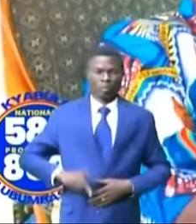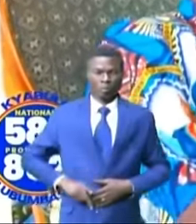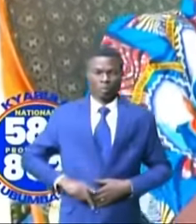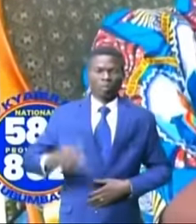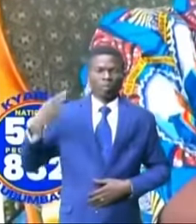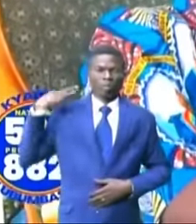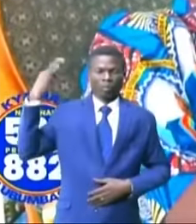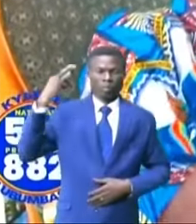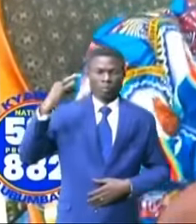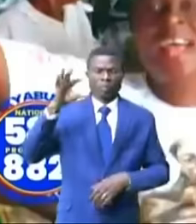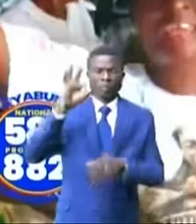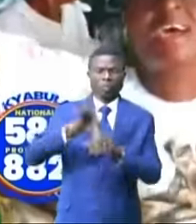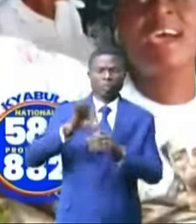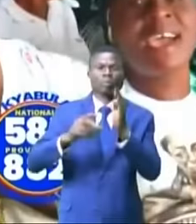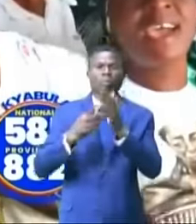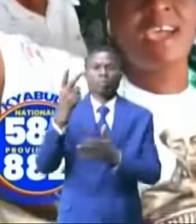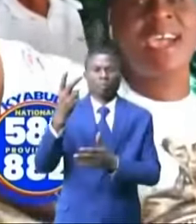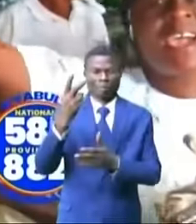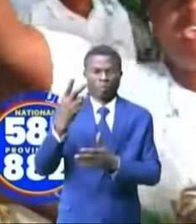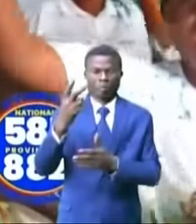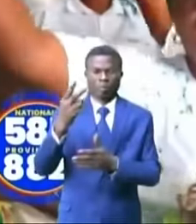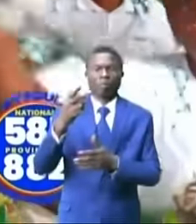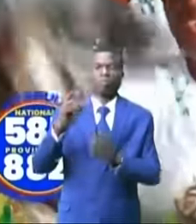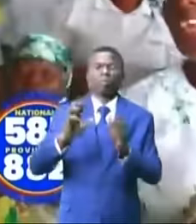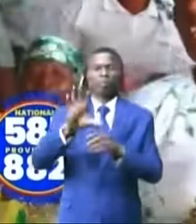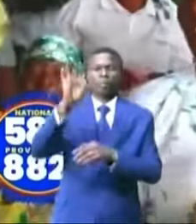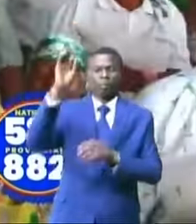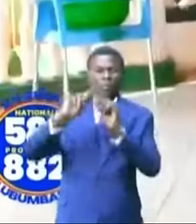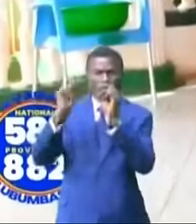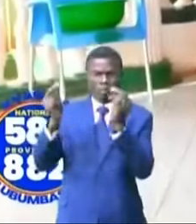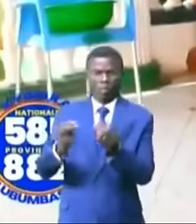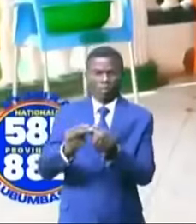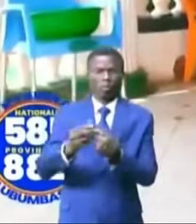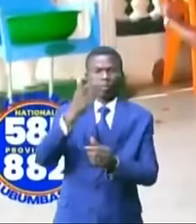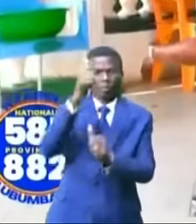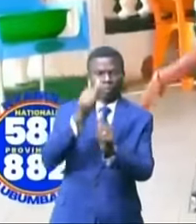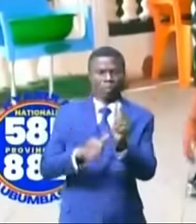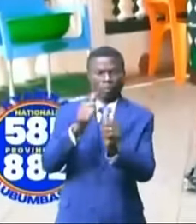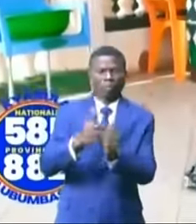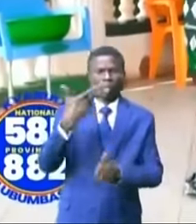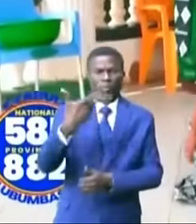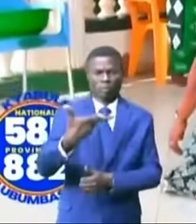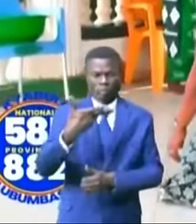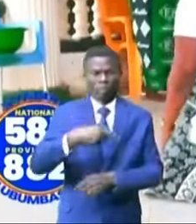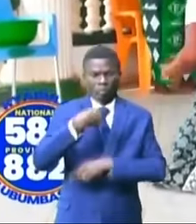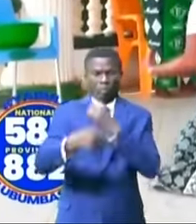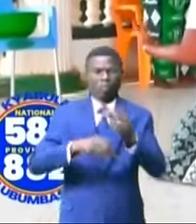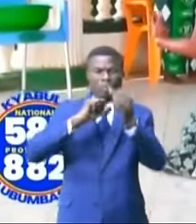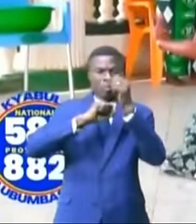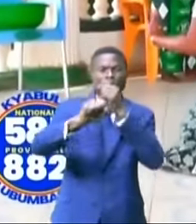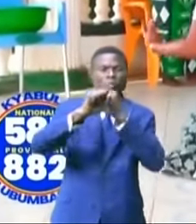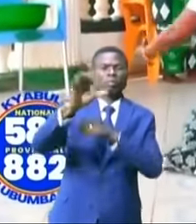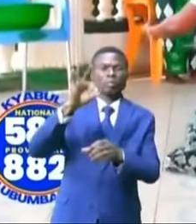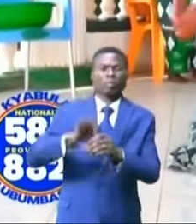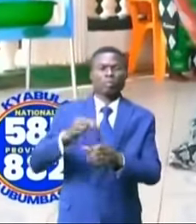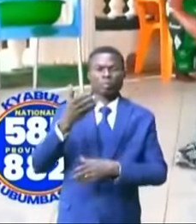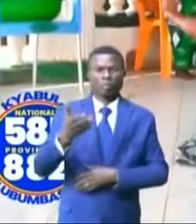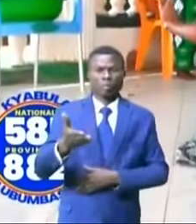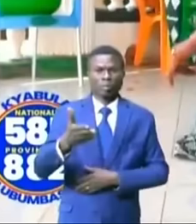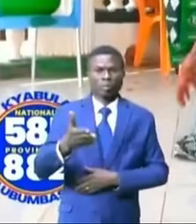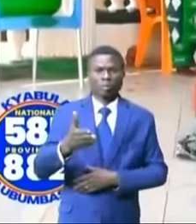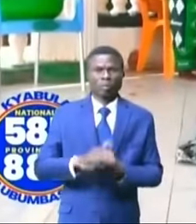à la double députation a choisi ce rassemblement de tout le mercredi pour démarrer sa campagne électorale.